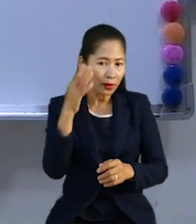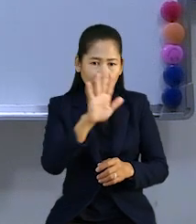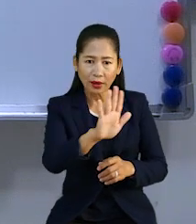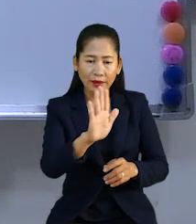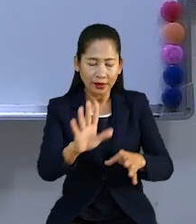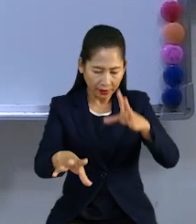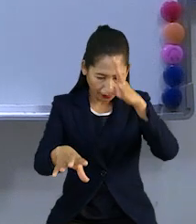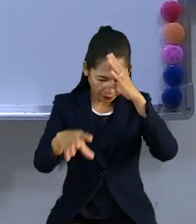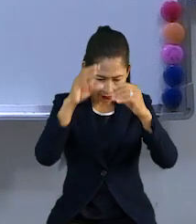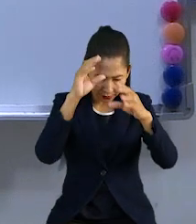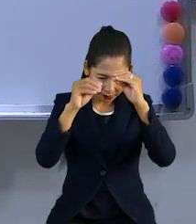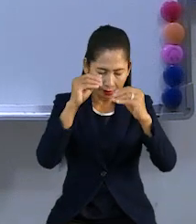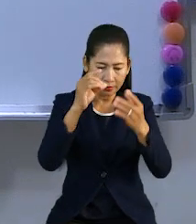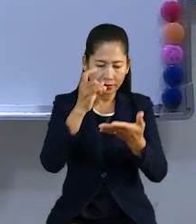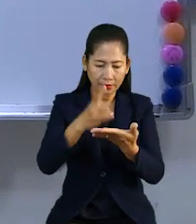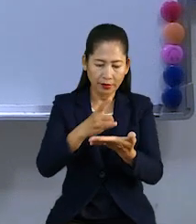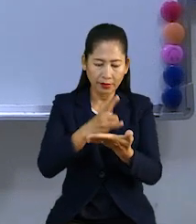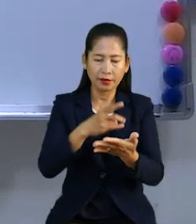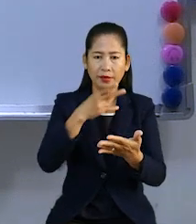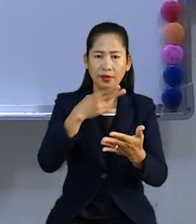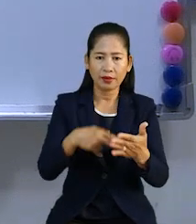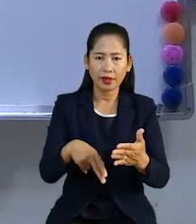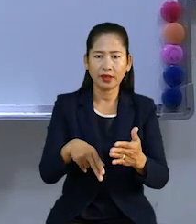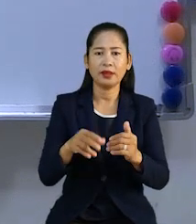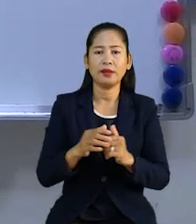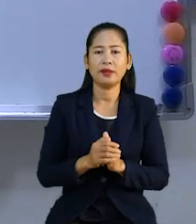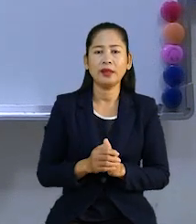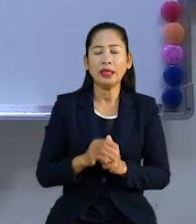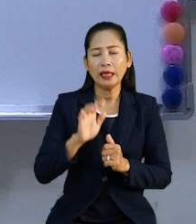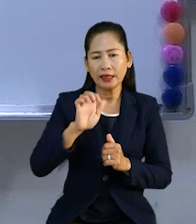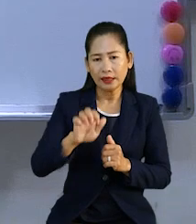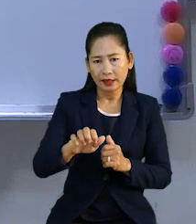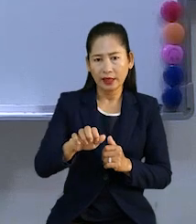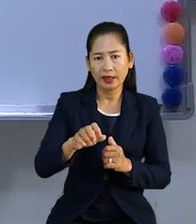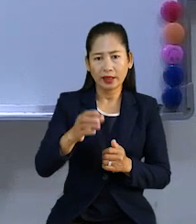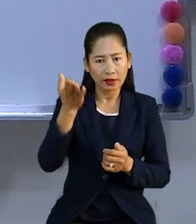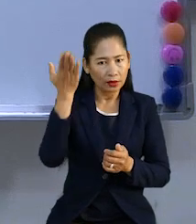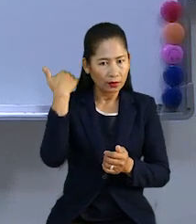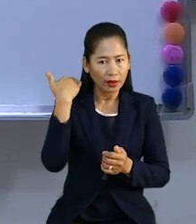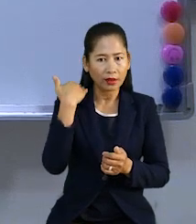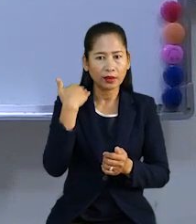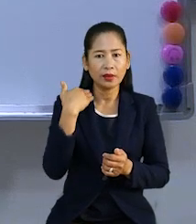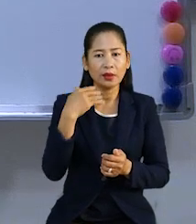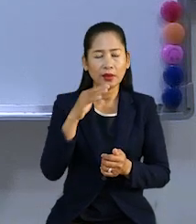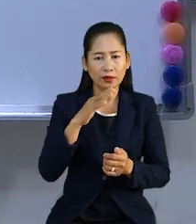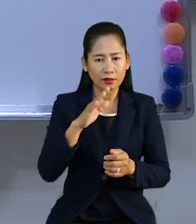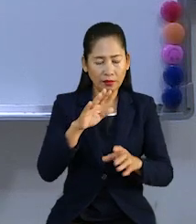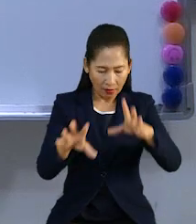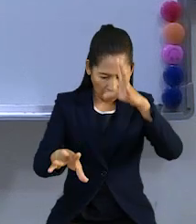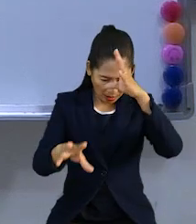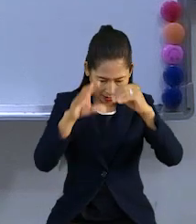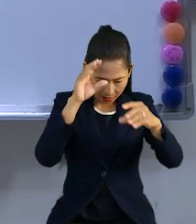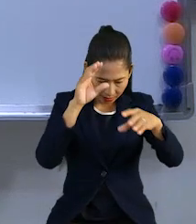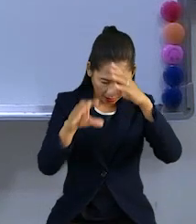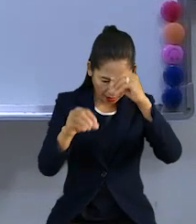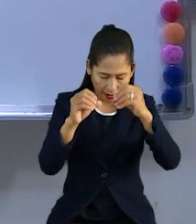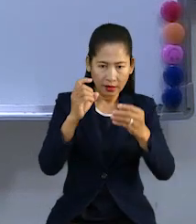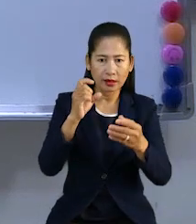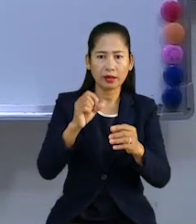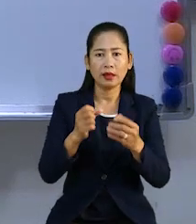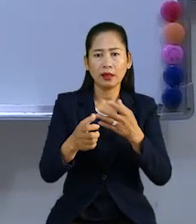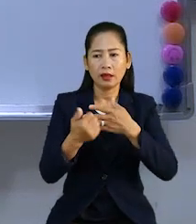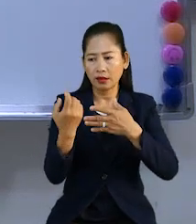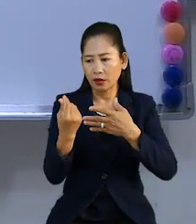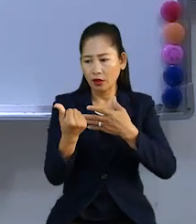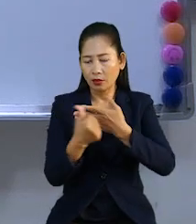con tiếng ọc nếp bàn sập xa nữ mê đi nổ với. Chà, ca vịt ngày muốn, cứ dưỡng bàn sập xa tờ lỡ đồng